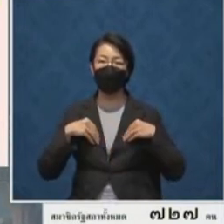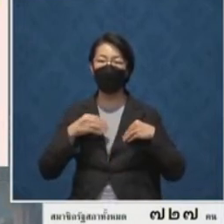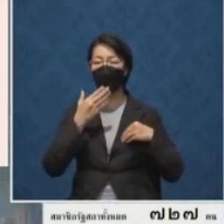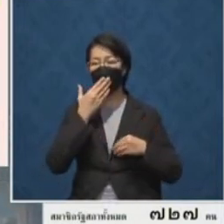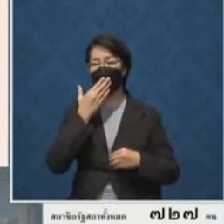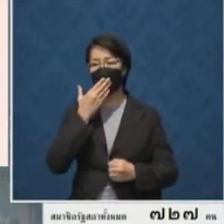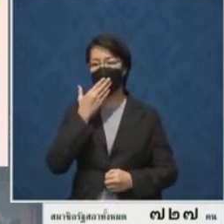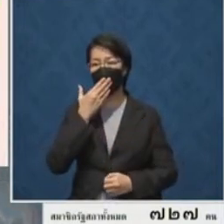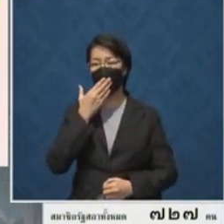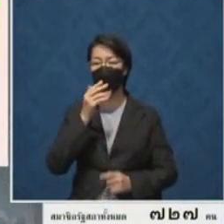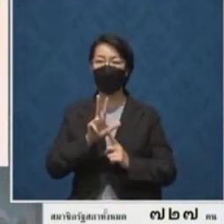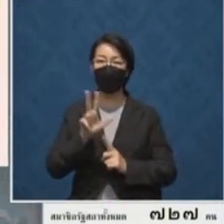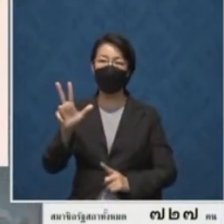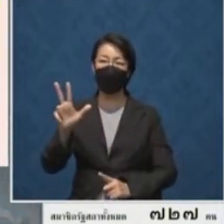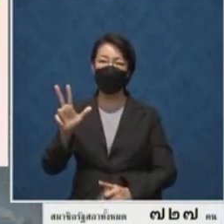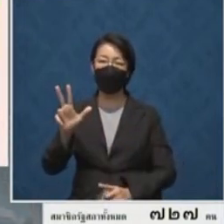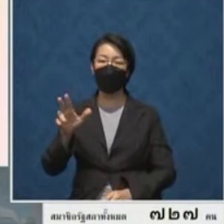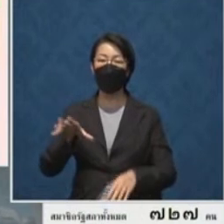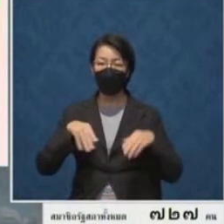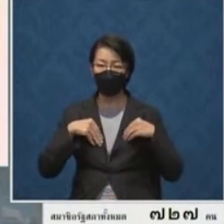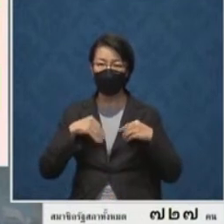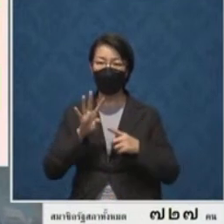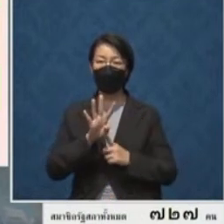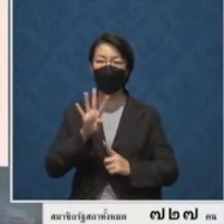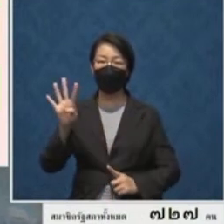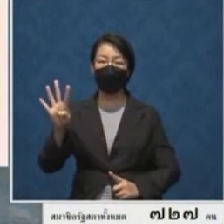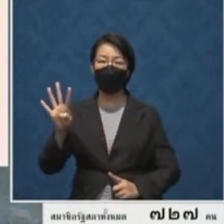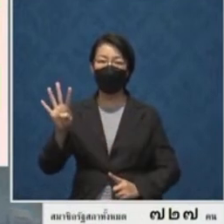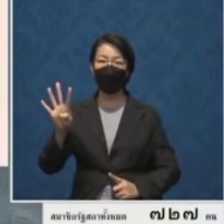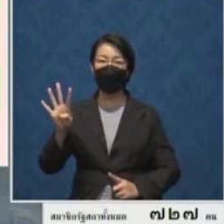รับหลักการ4รับหลักการ